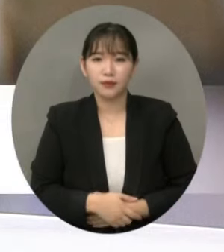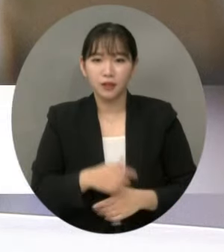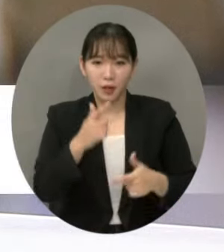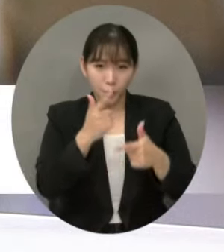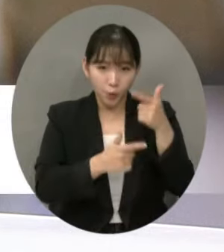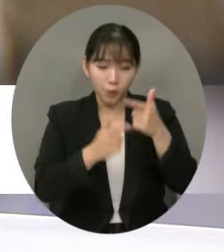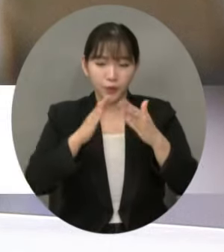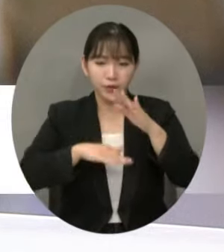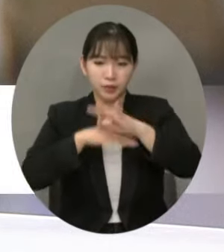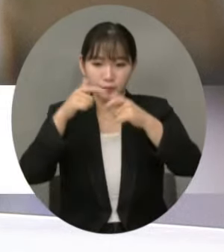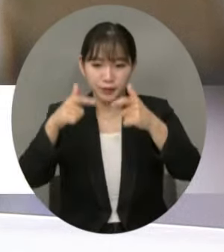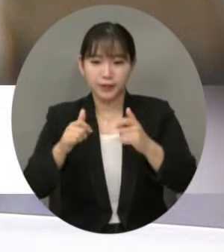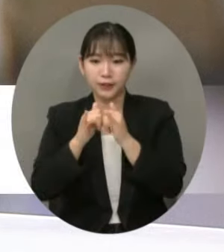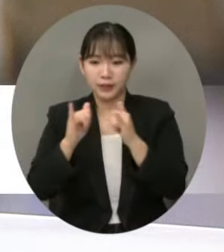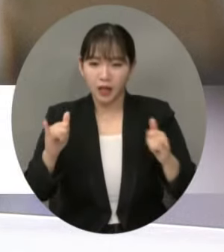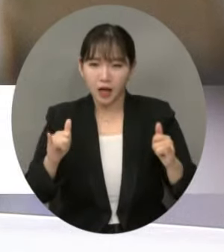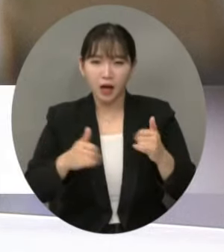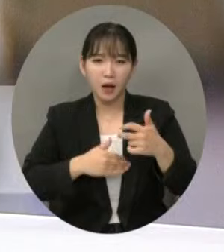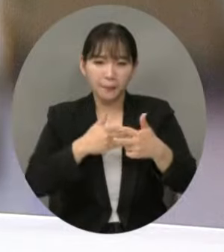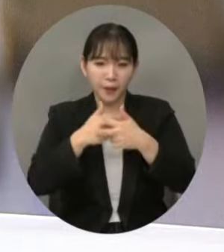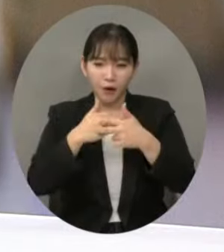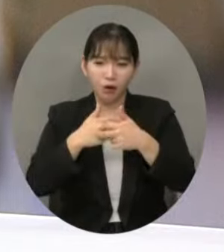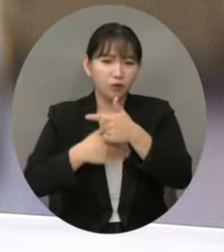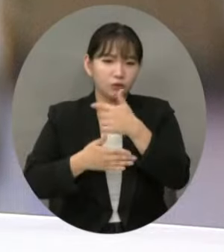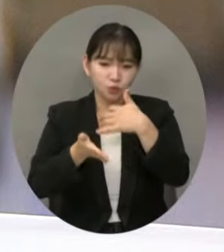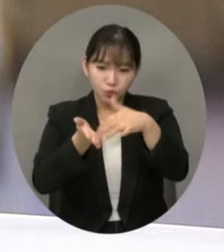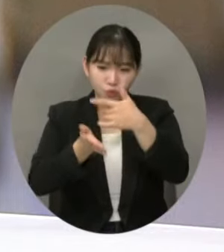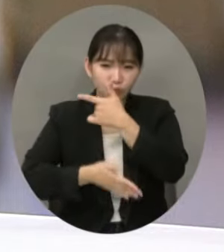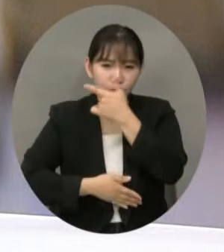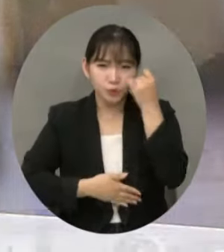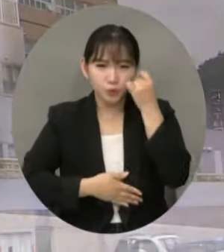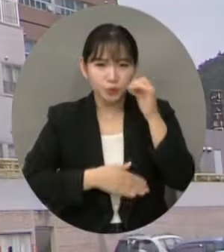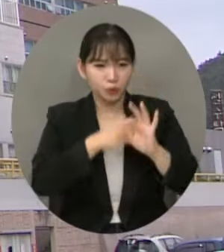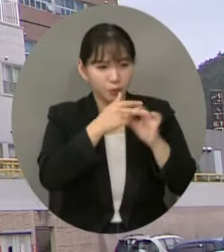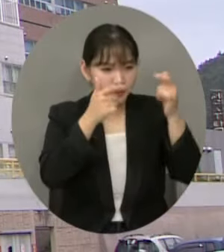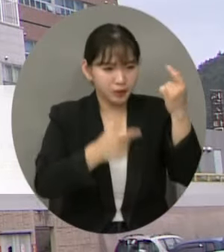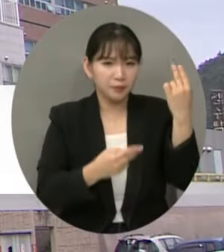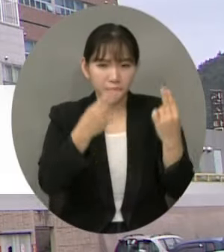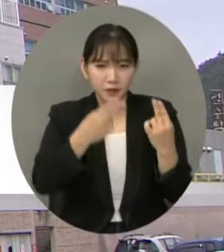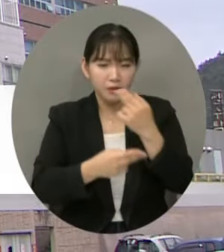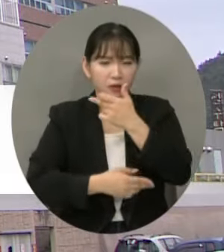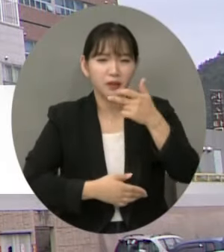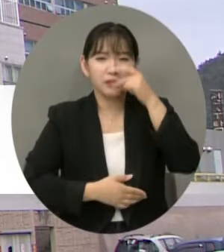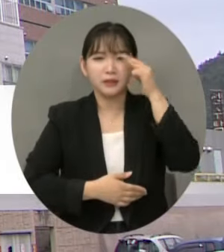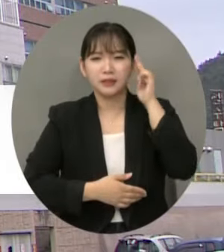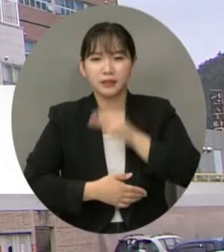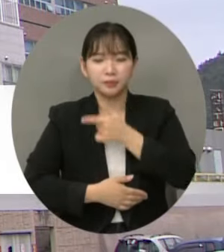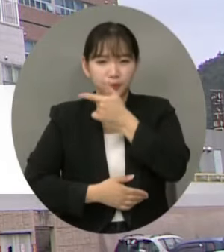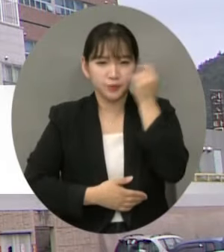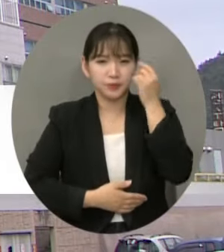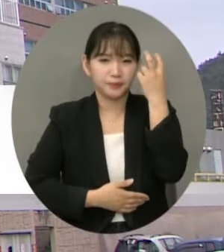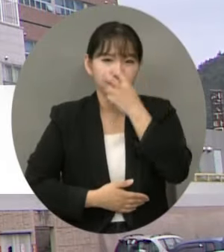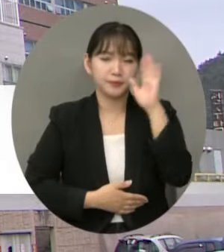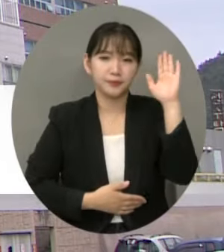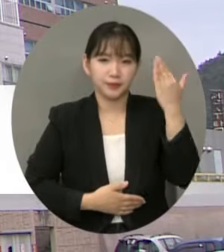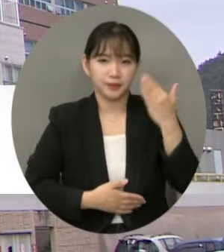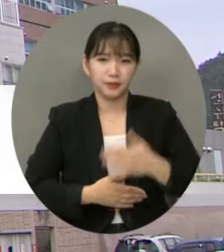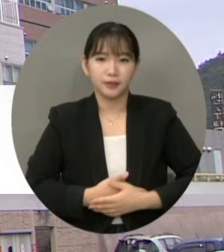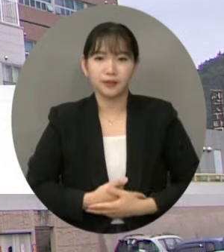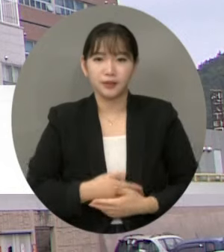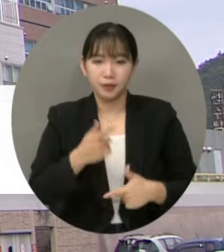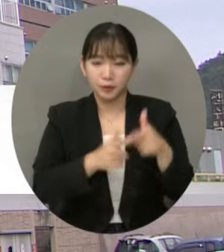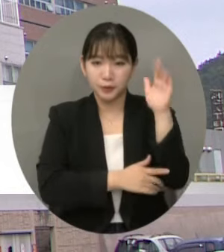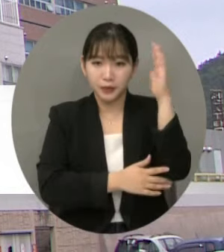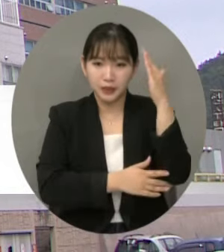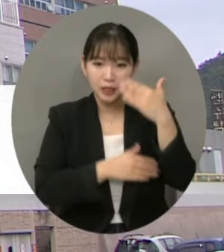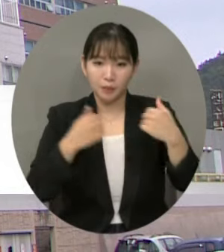목포 등 전남 서북권 주민들의 의료기관 접근성이 동북권보다 크게 떨어지는 것으로 분석됐습니다.